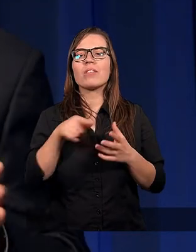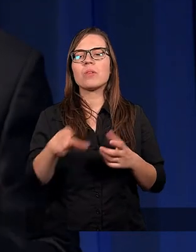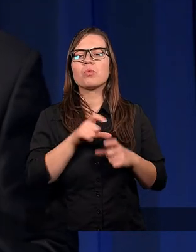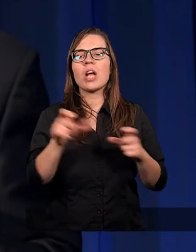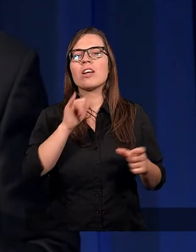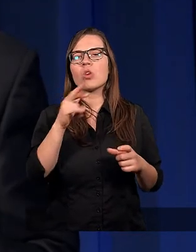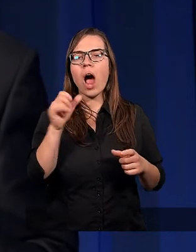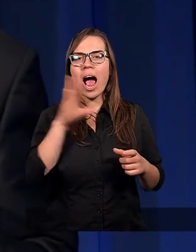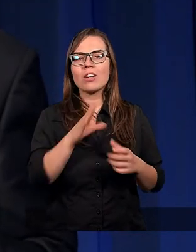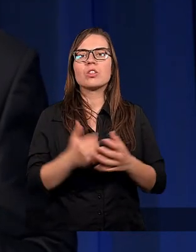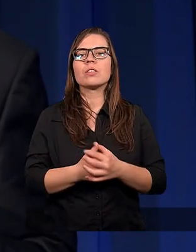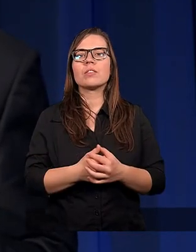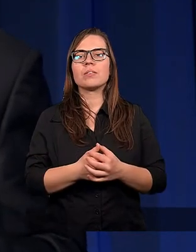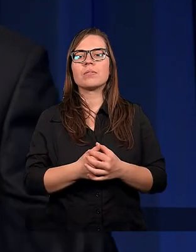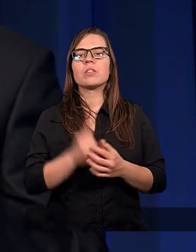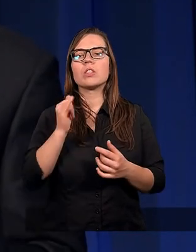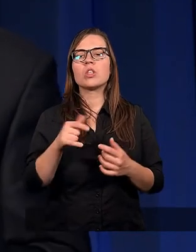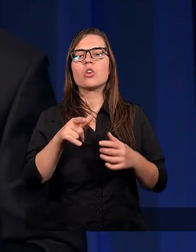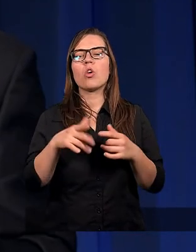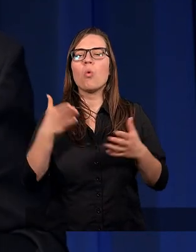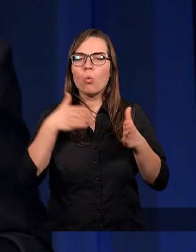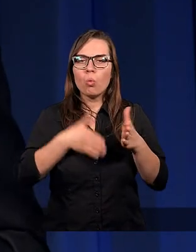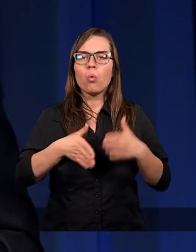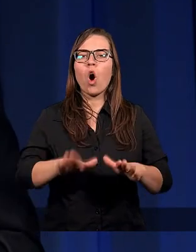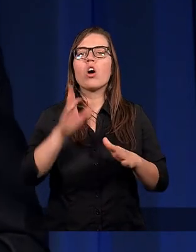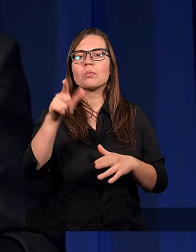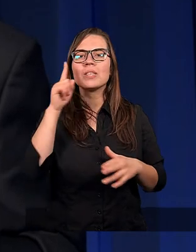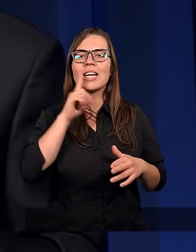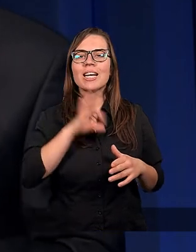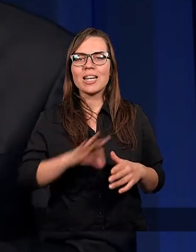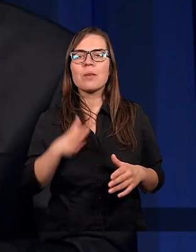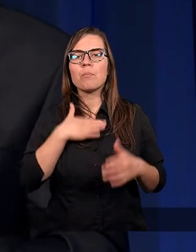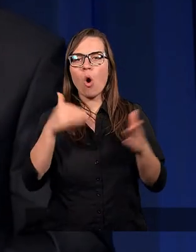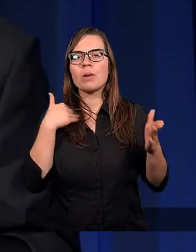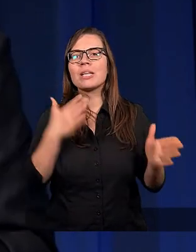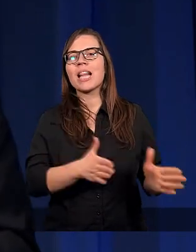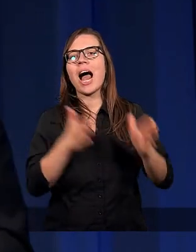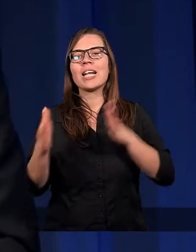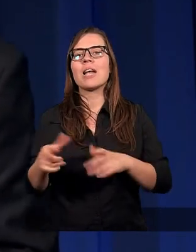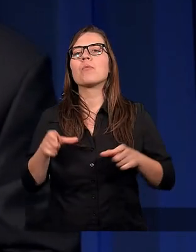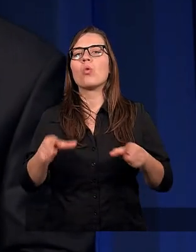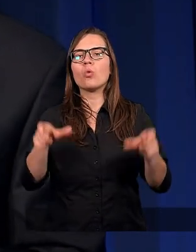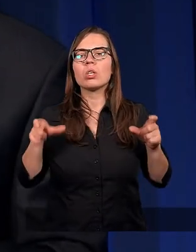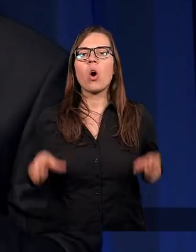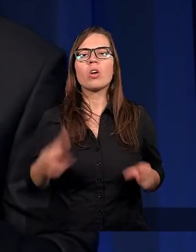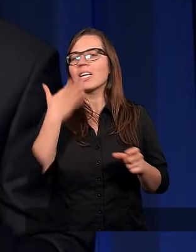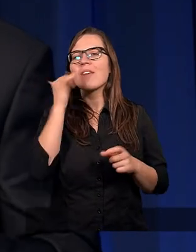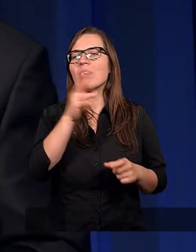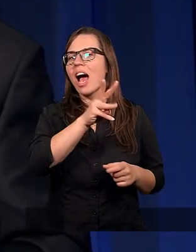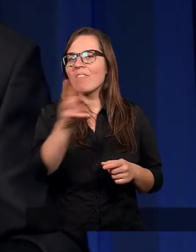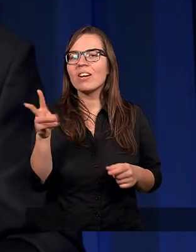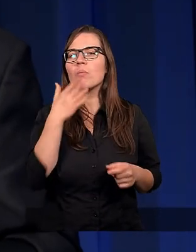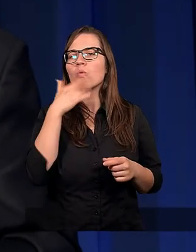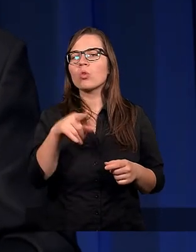jest Joasz i rodzi mu się syn, który może być następcą tronu. Nie wiem, jak wy, mówię